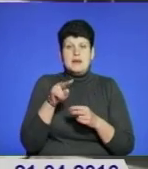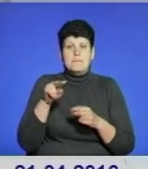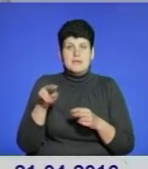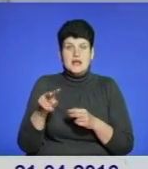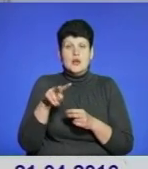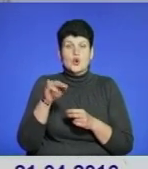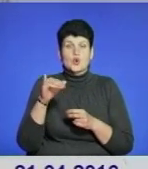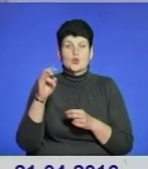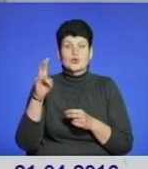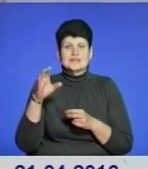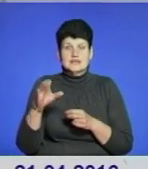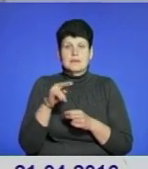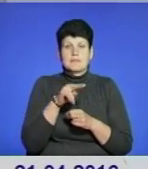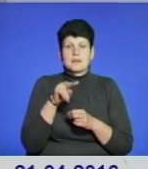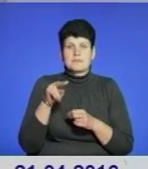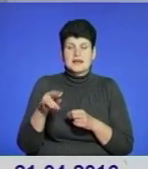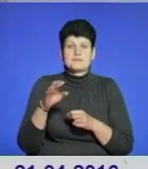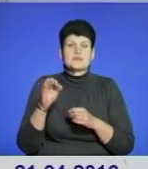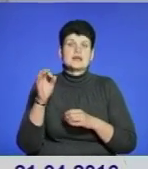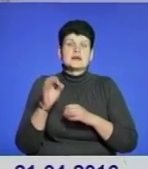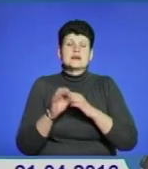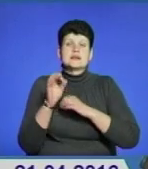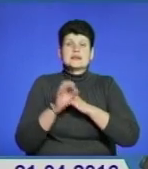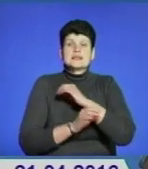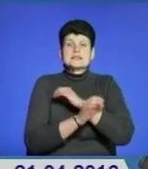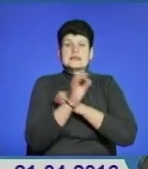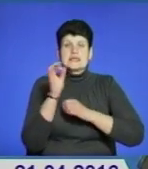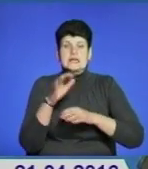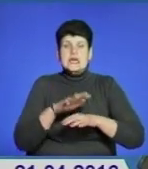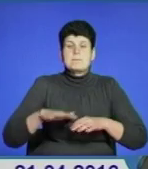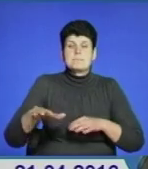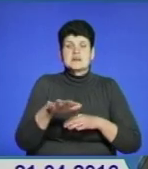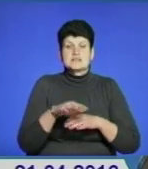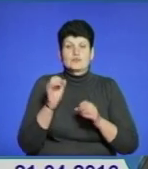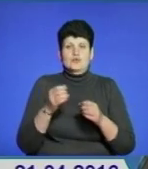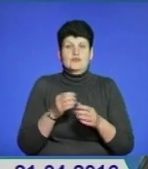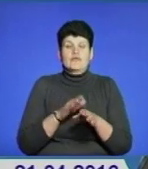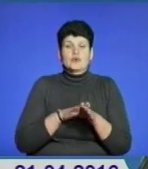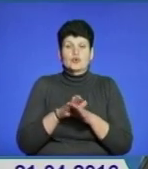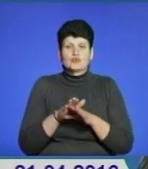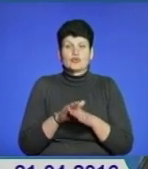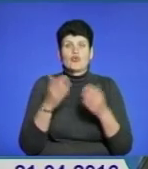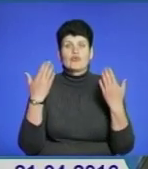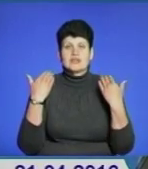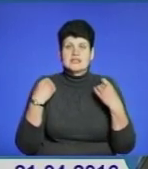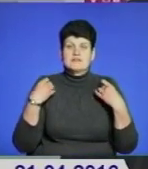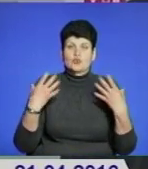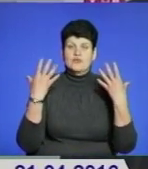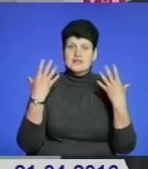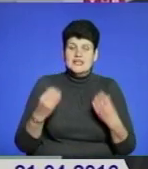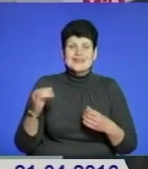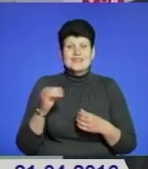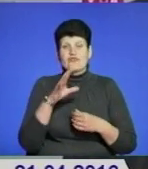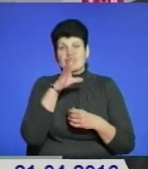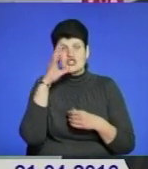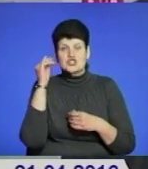ПП «Східний масив», які обслуговуватимуть аварійні виклики у вихідні та святкові дні, а також у нічний час. Створена